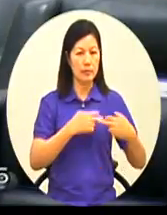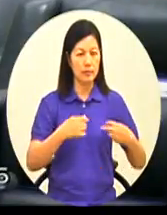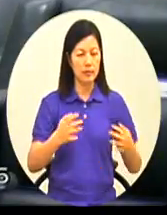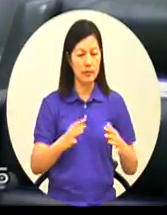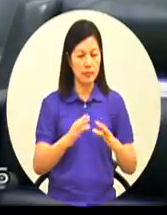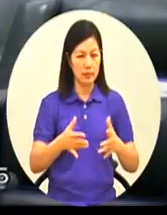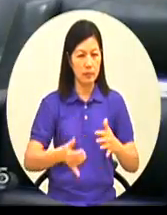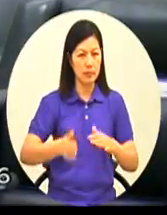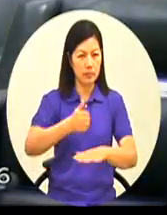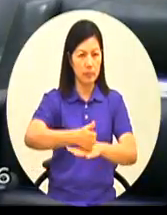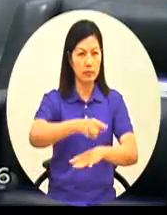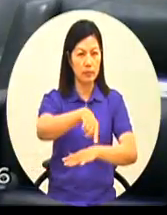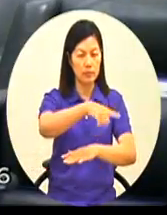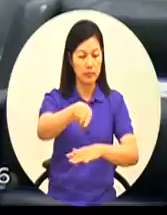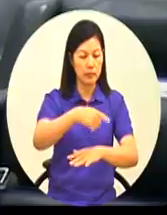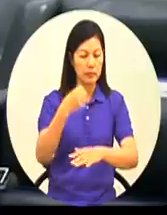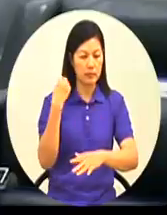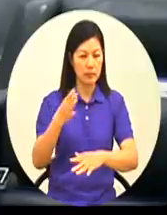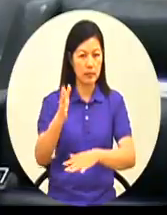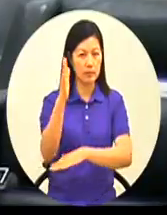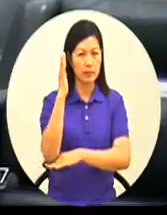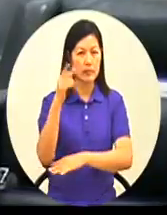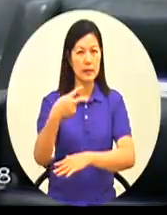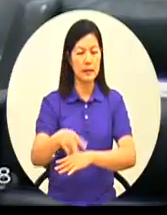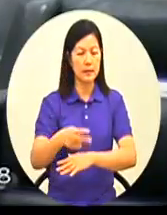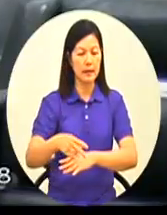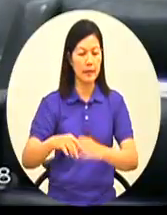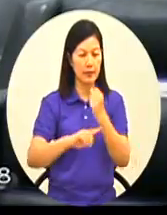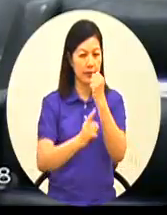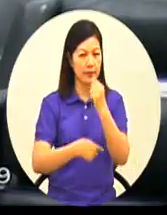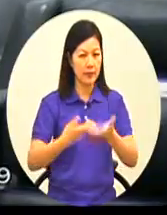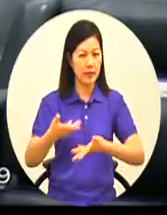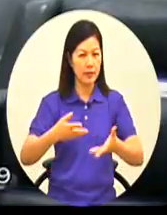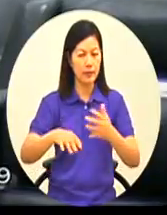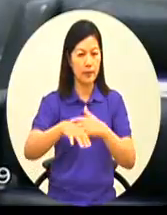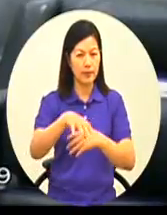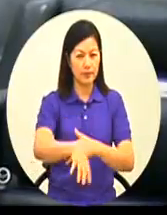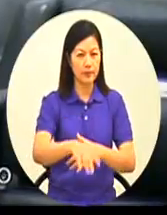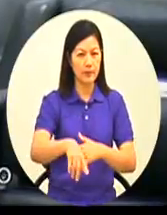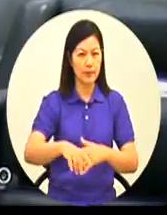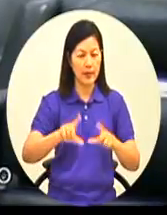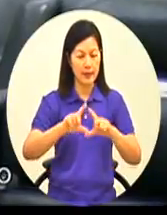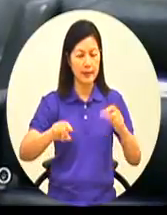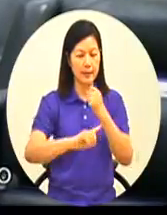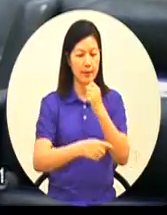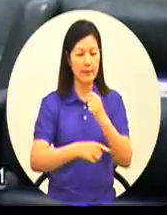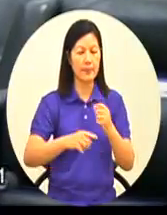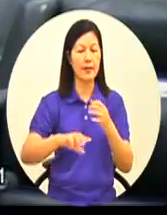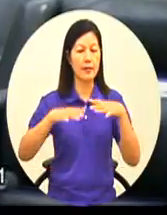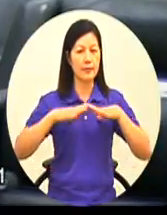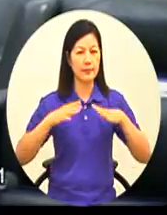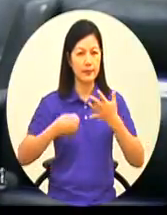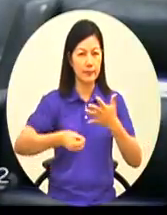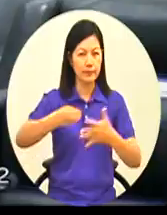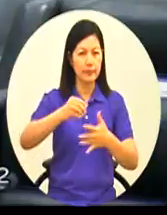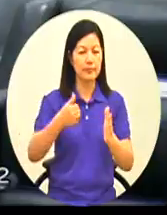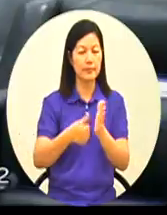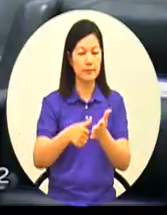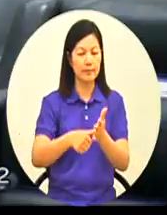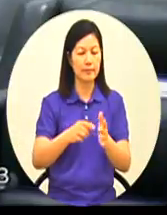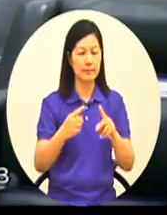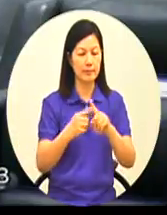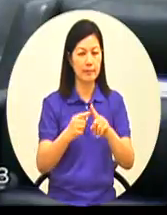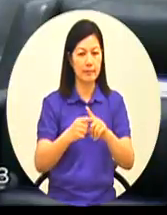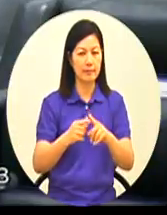也可以看到新的政府，甚至包括法务部，甚至包括大法官的提名人，都对于这个婚姻平权